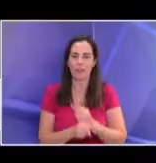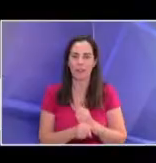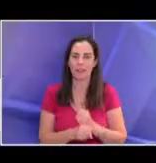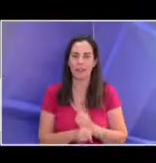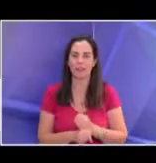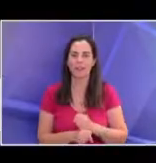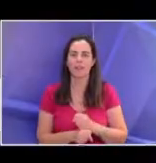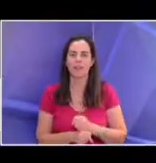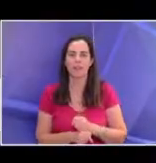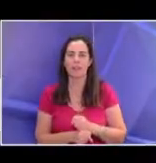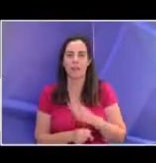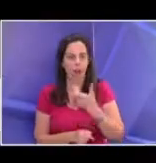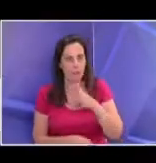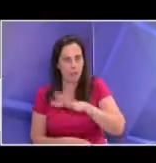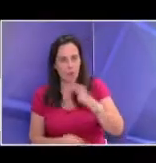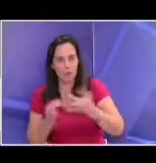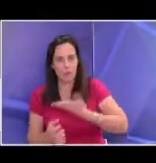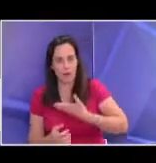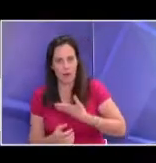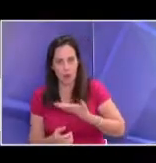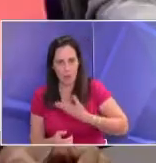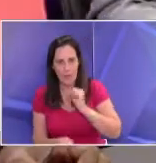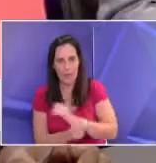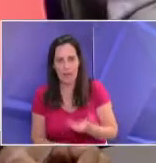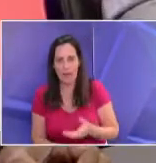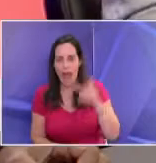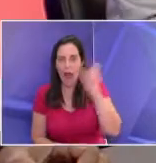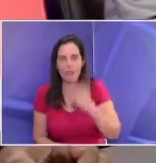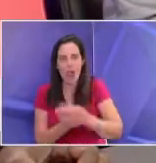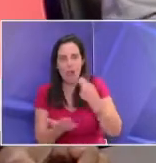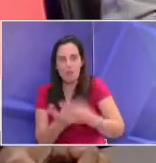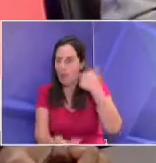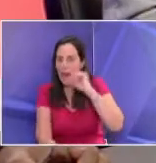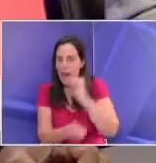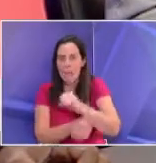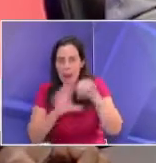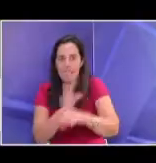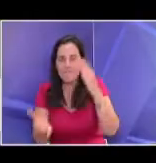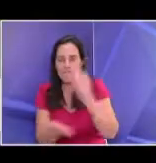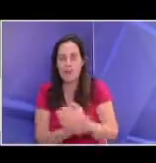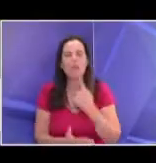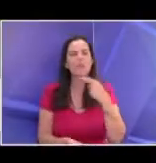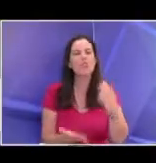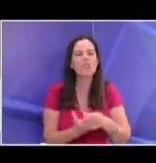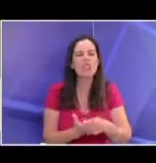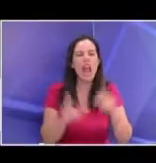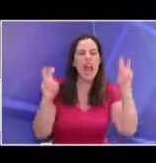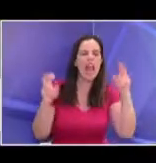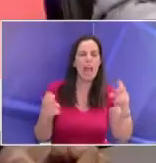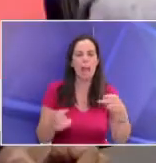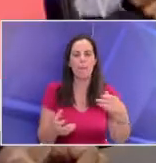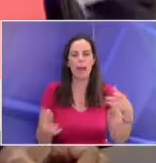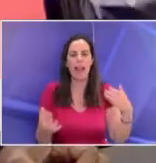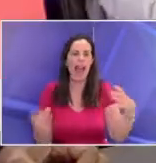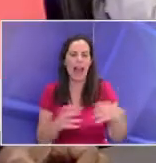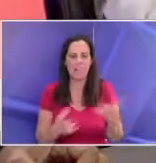במקרה של מערכת המשפט תפקדה, אבל אם אדם שילם, הביטוי שילם את חובו לחברה? לא שילם את חובו לחברה,